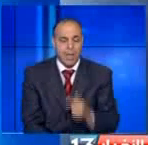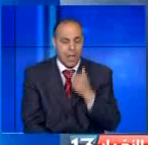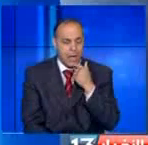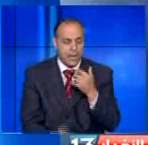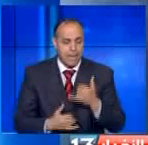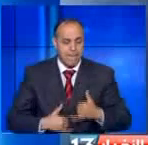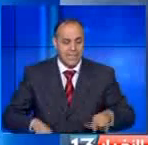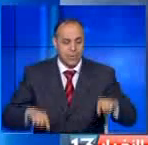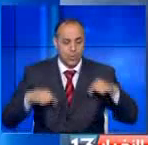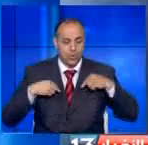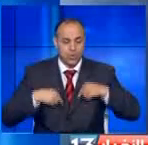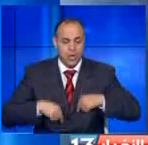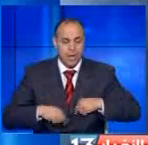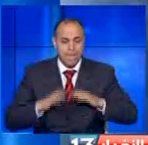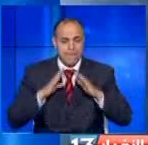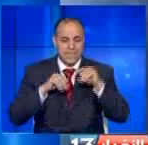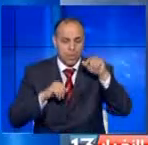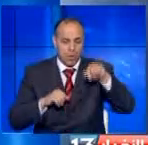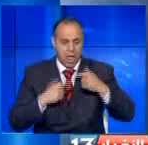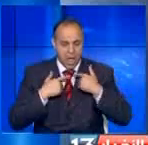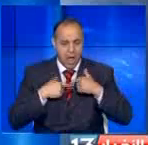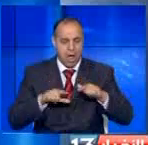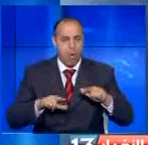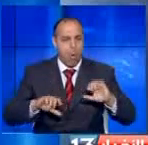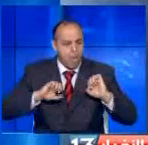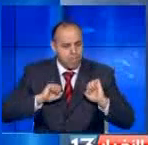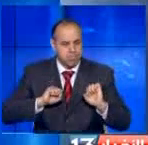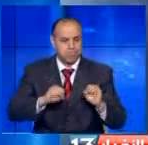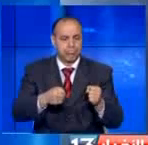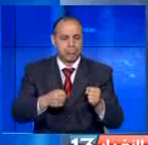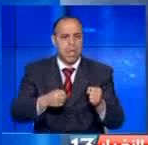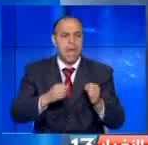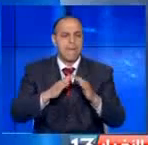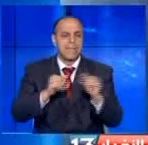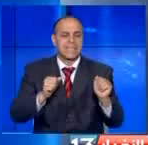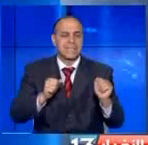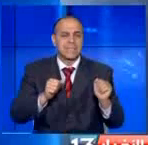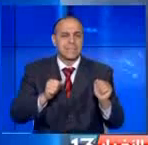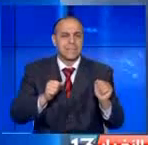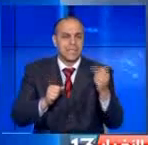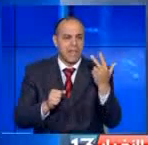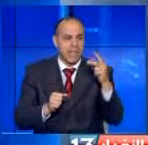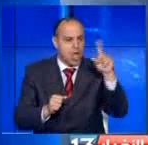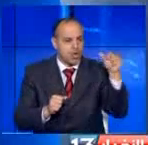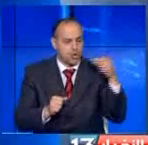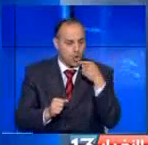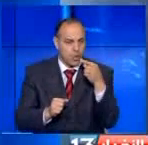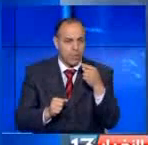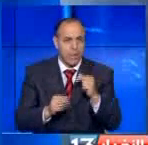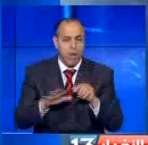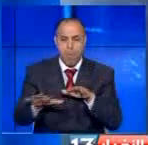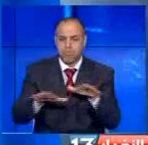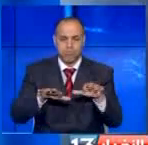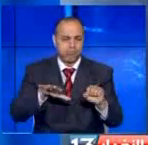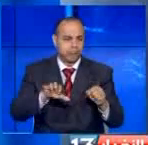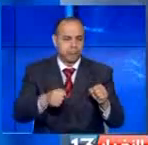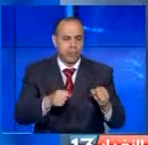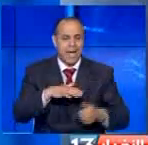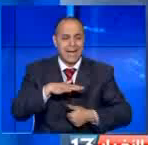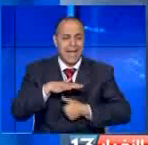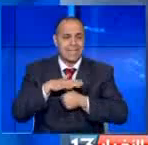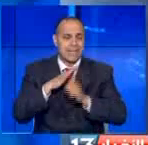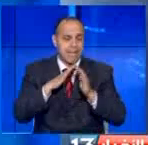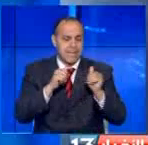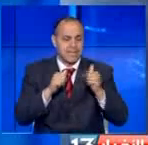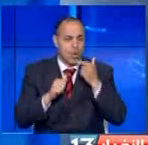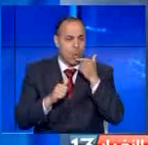أقر مجلس الوزراء المصري اليوم إعلان حالة الطوارئ في مصر لمدة 3 أشهر، إجراء اتخذه الرئيس